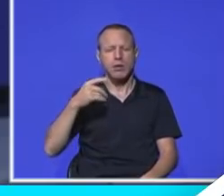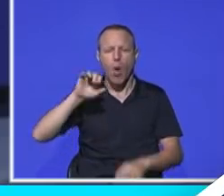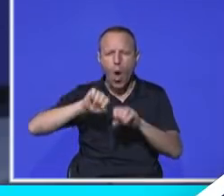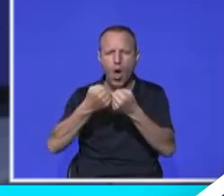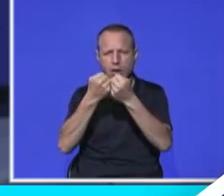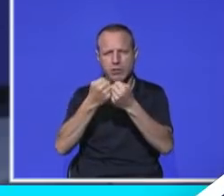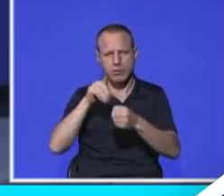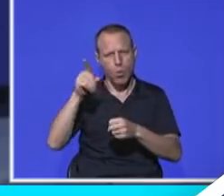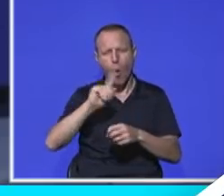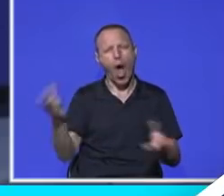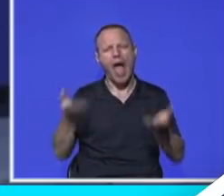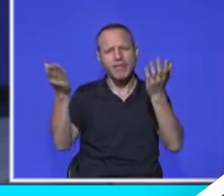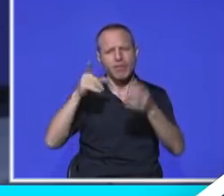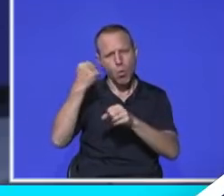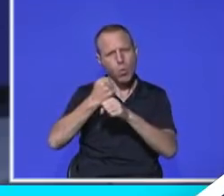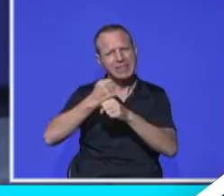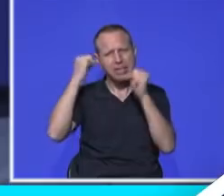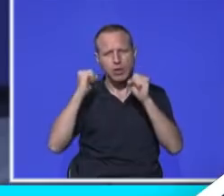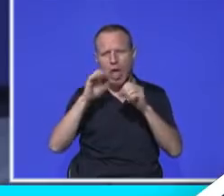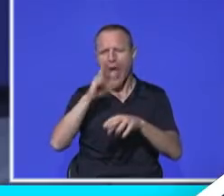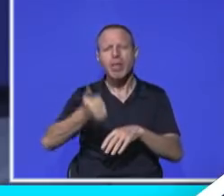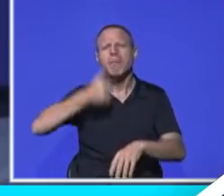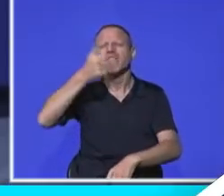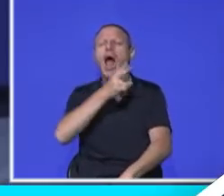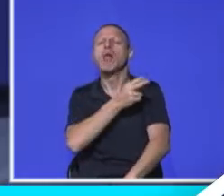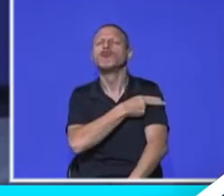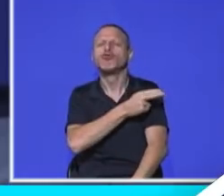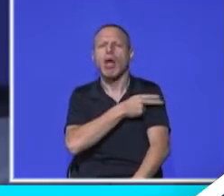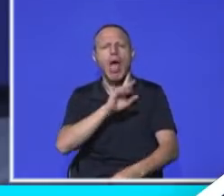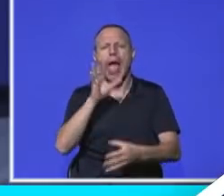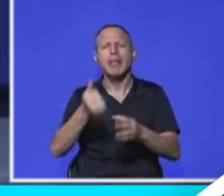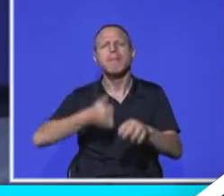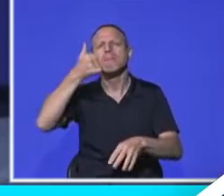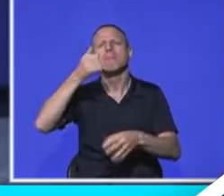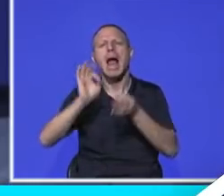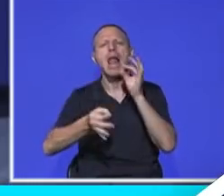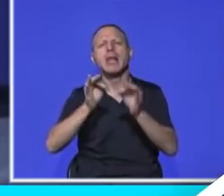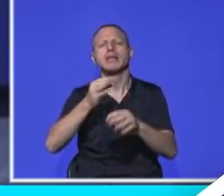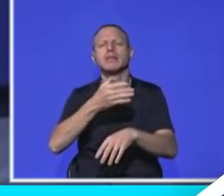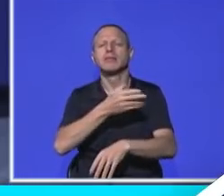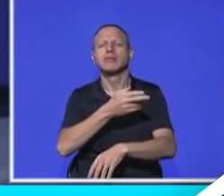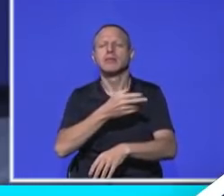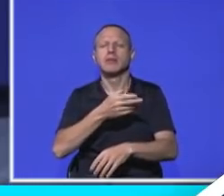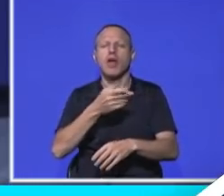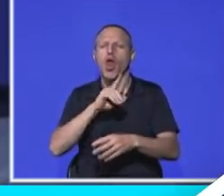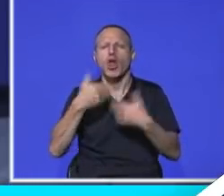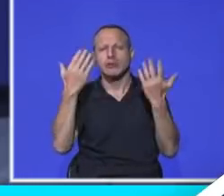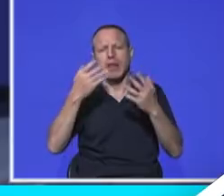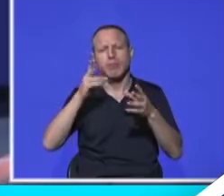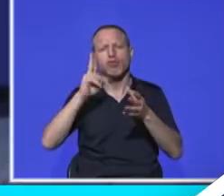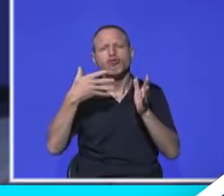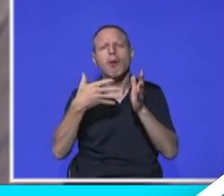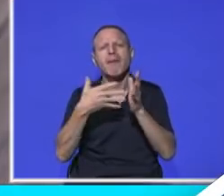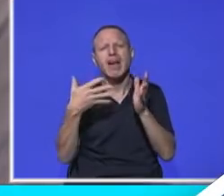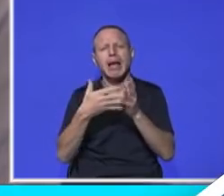כאן עבודה יסודית. אין כאן מפכ"ל משטרה ואין פרקליט מדינה, זה לא במקרה. יש כאן מבקר מדינה שהוא שפוט שלו, לא במקרה.